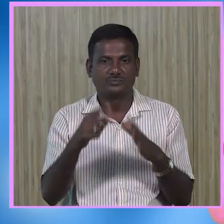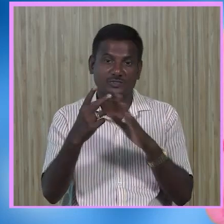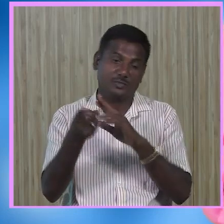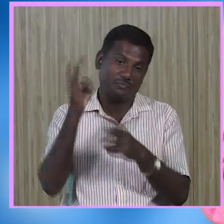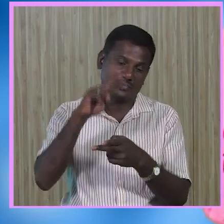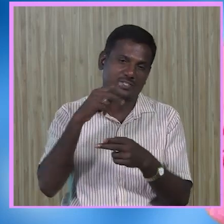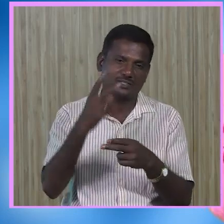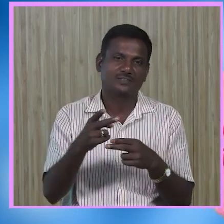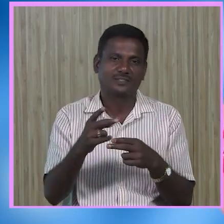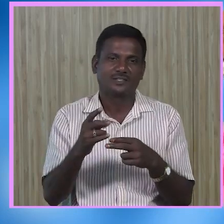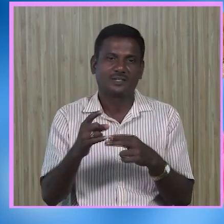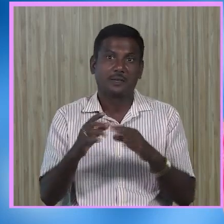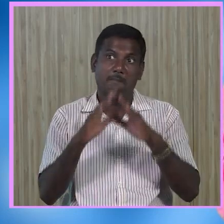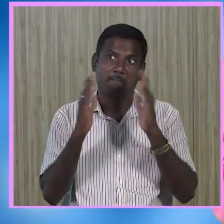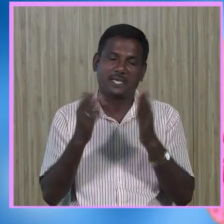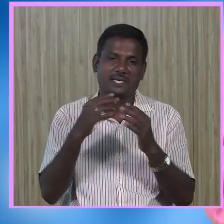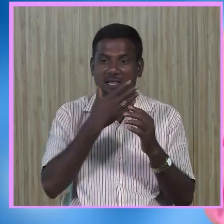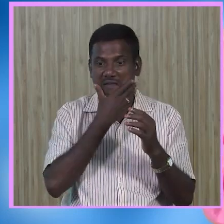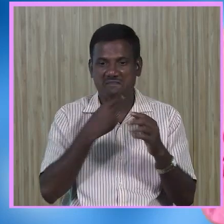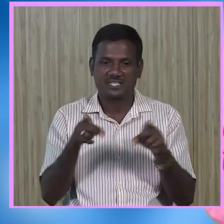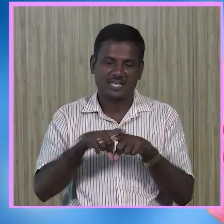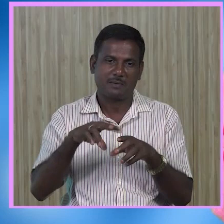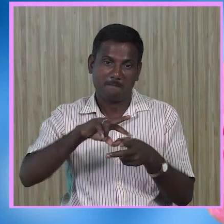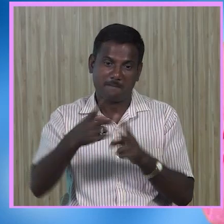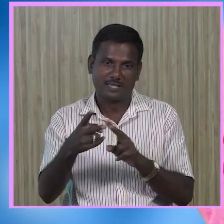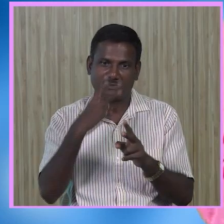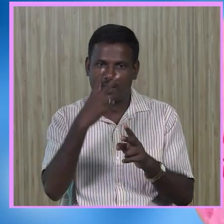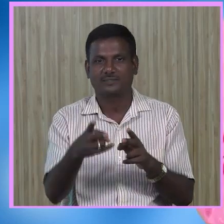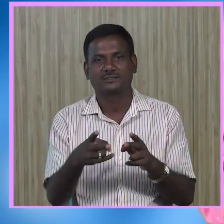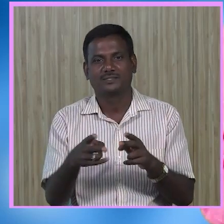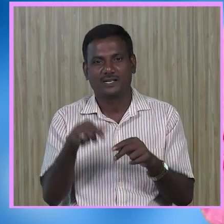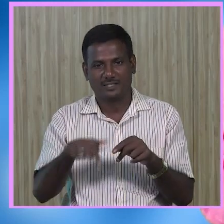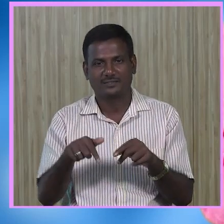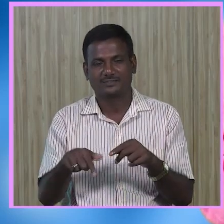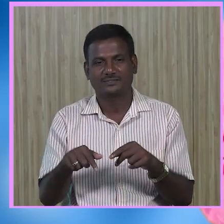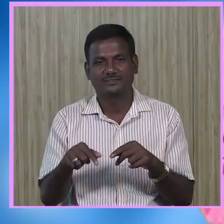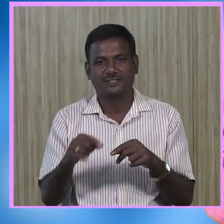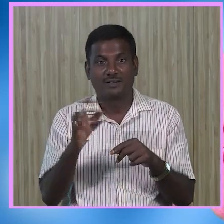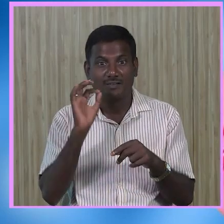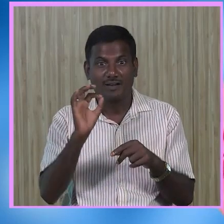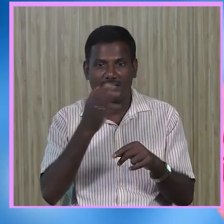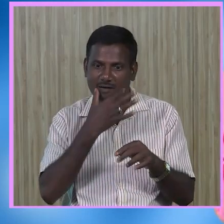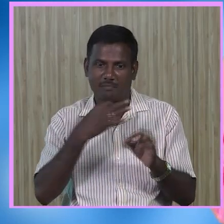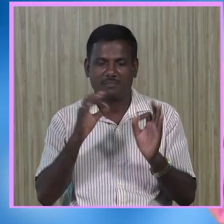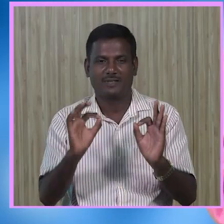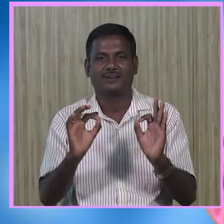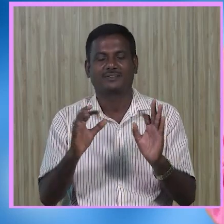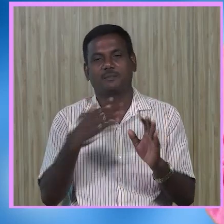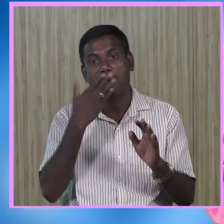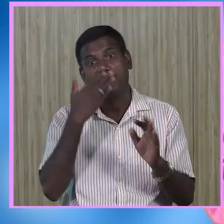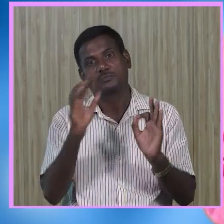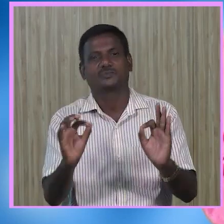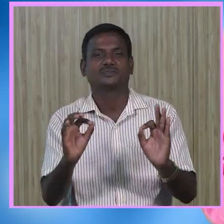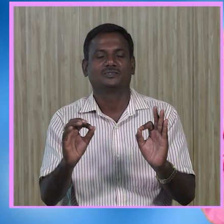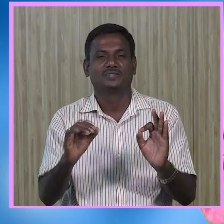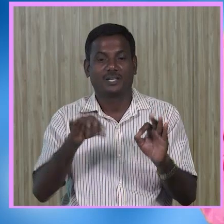எதிர்காலத்தில் மிகப்பெரிய விஞ்ஞானியாக மாற்றக்கூடிய பாடமாக இந்த பாடம் இருக்குது. அதுக்காக தான் செம இன்ட்ரெஸ்ட்னு ஆரம்பத்திலே